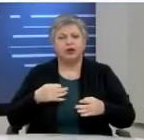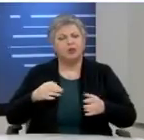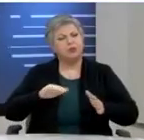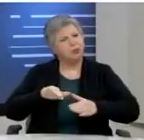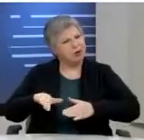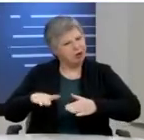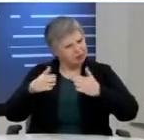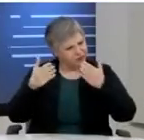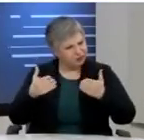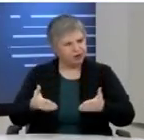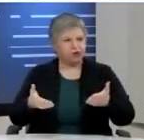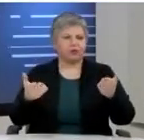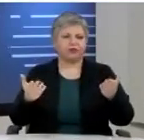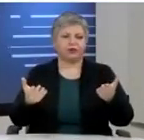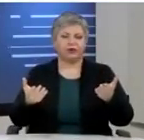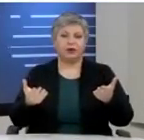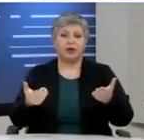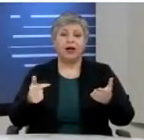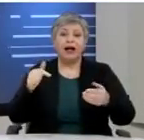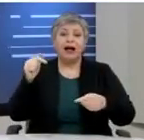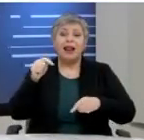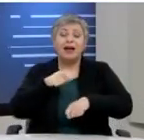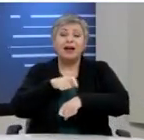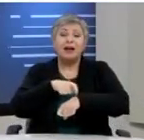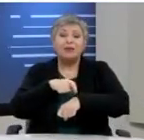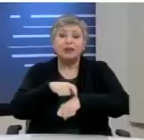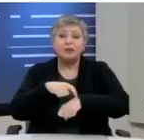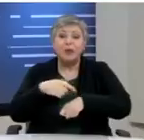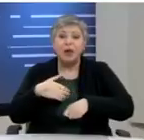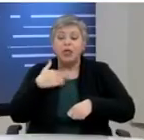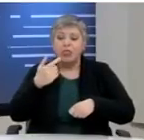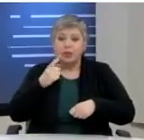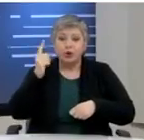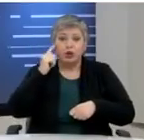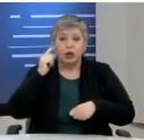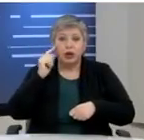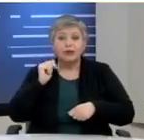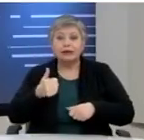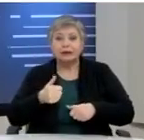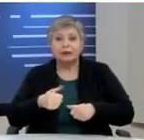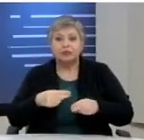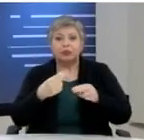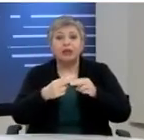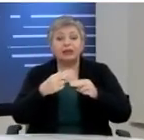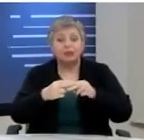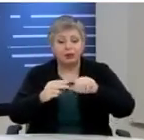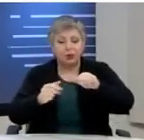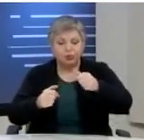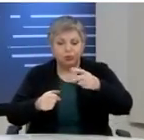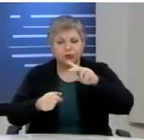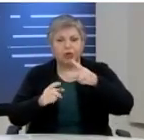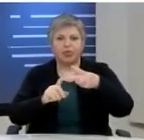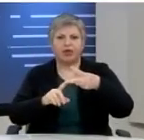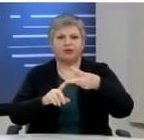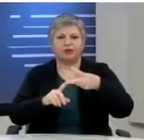Εγώ θέλω να πω ότι είναι αδιανόητο σήμερα να μην καταλαβαίνετε το πρωτεύον και το δευτερεύον. Ή να κάνετε πως δεν καταλαβαίνετε, γιατί κι εσείς, ησυχία, για τον λόγο